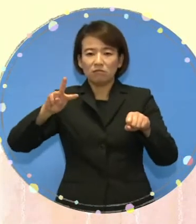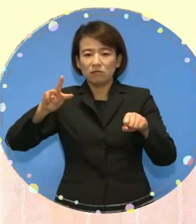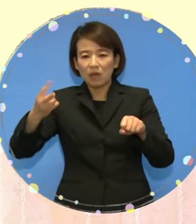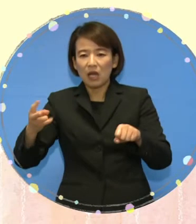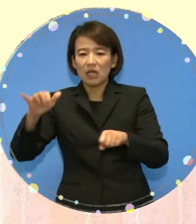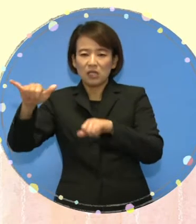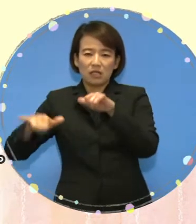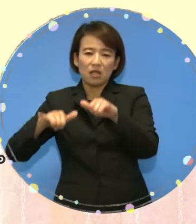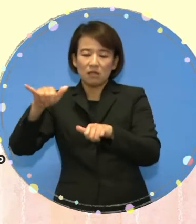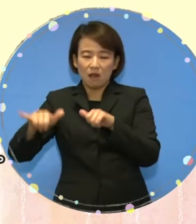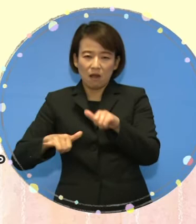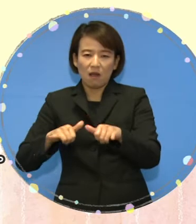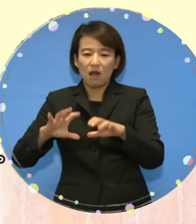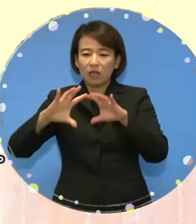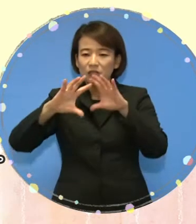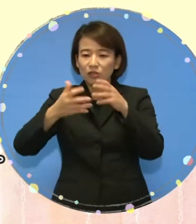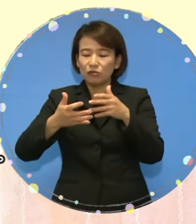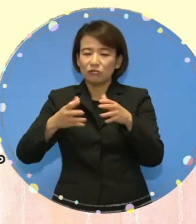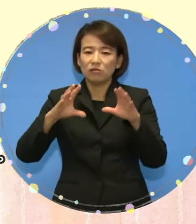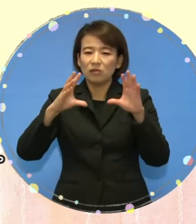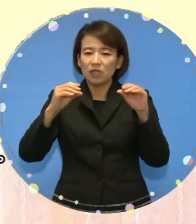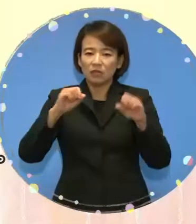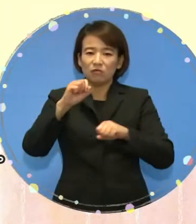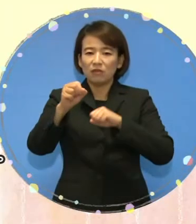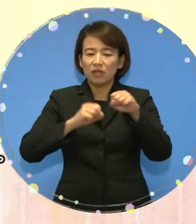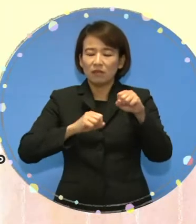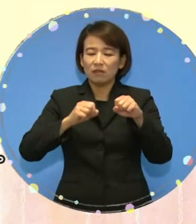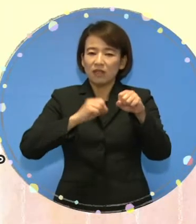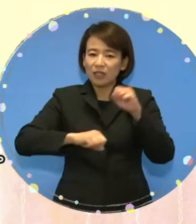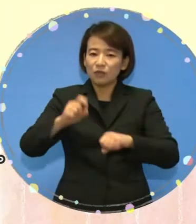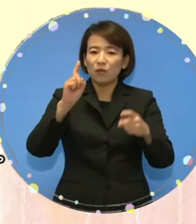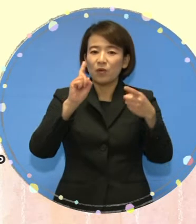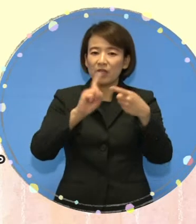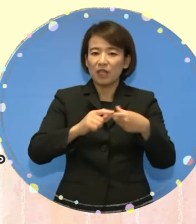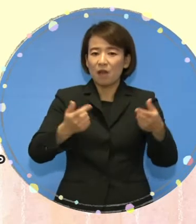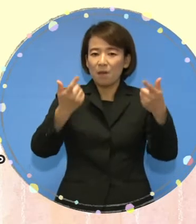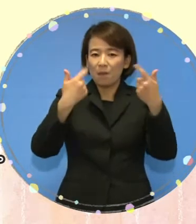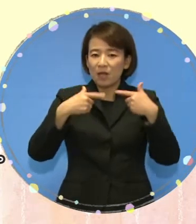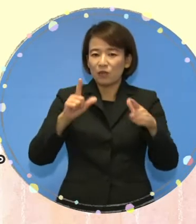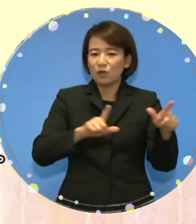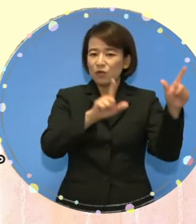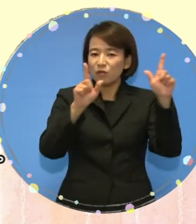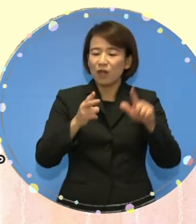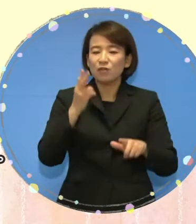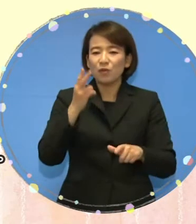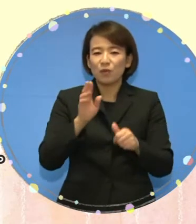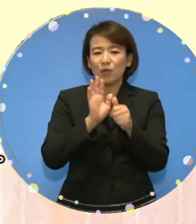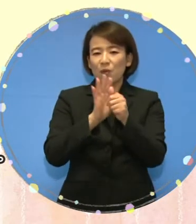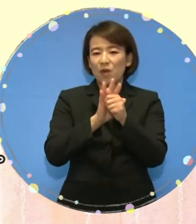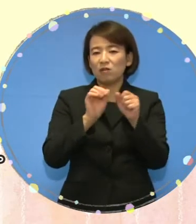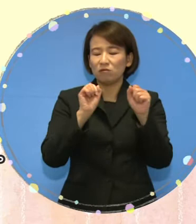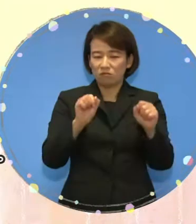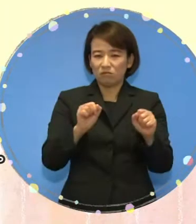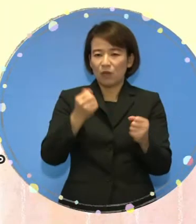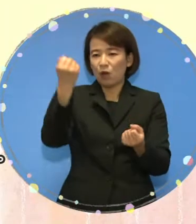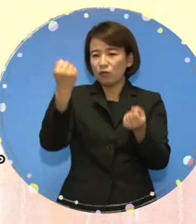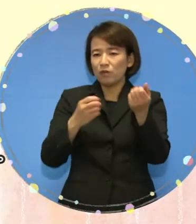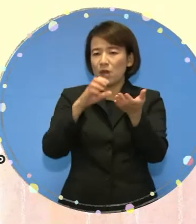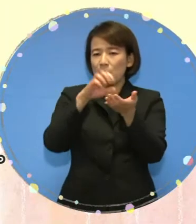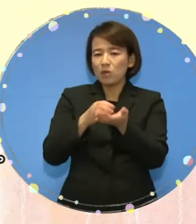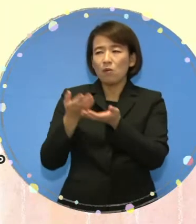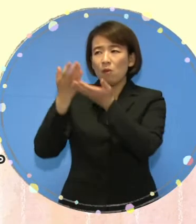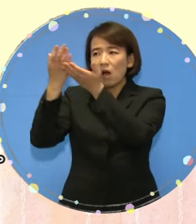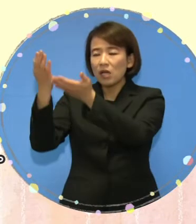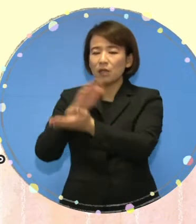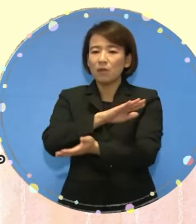変えることで地球に優しく活動的な毎日を過ごせるよう応援するとともに運転免許を自主返納した